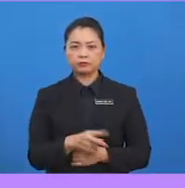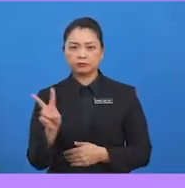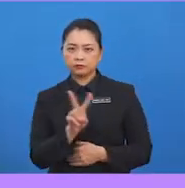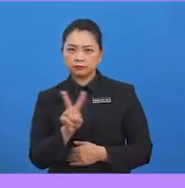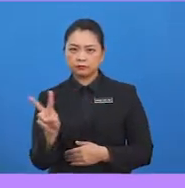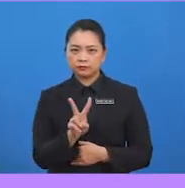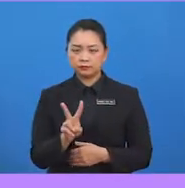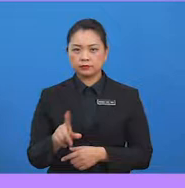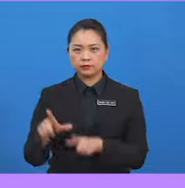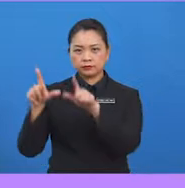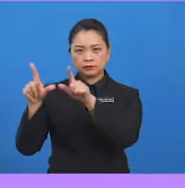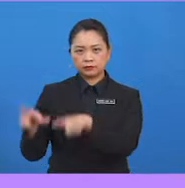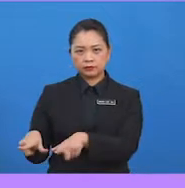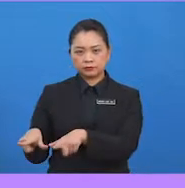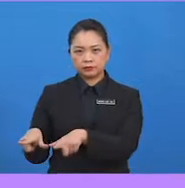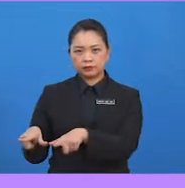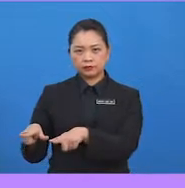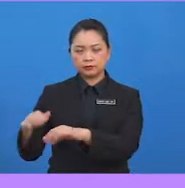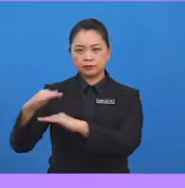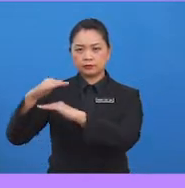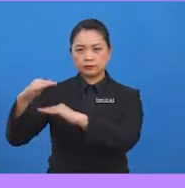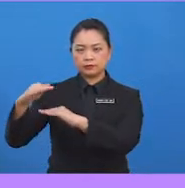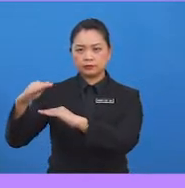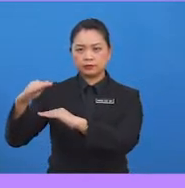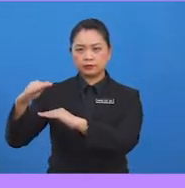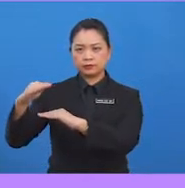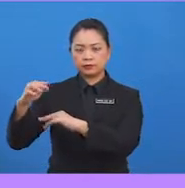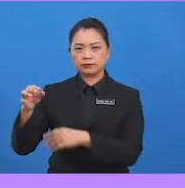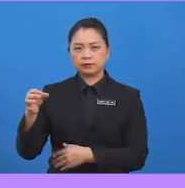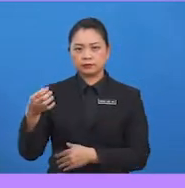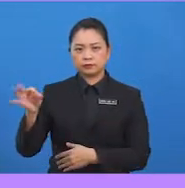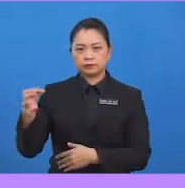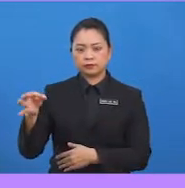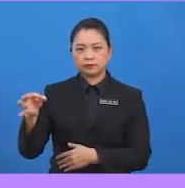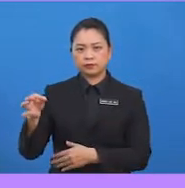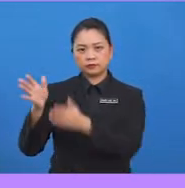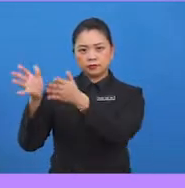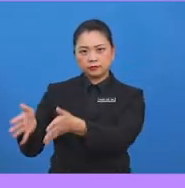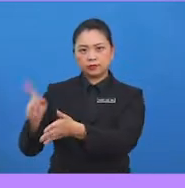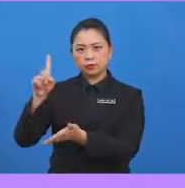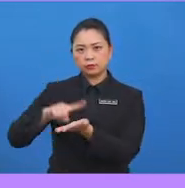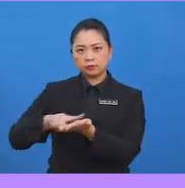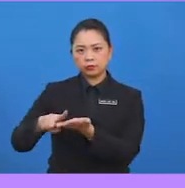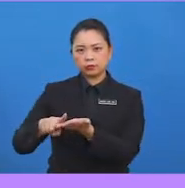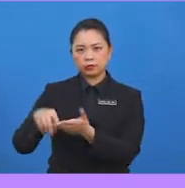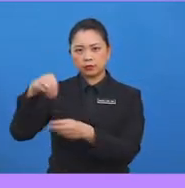uji diletakkan di rak tabung uji dan dibiarkan selama seminggu di dalam